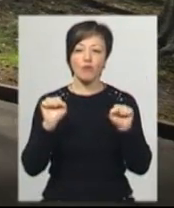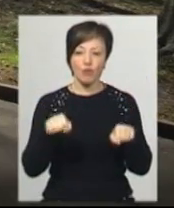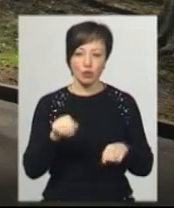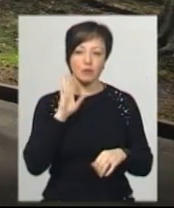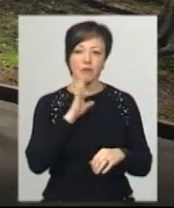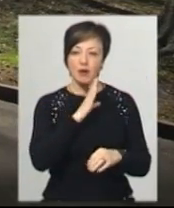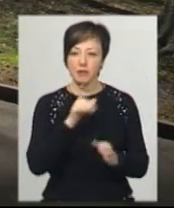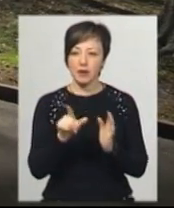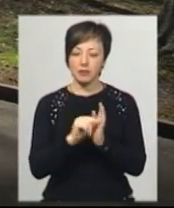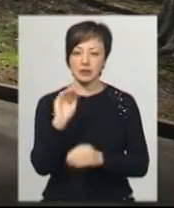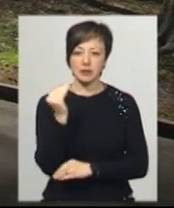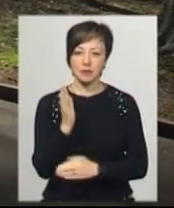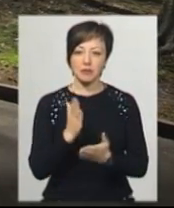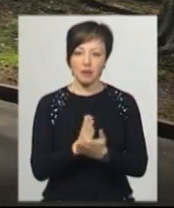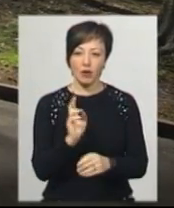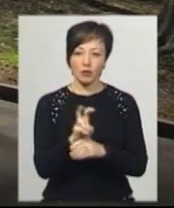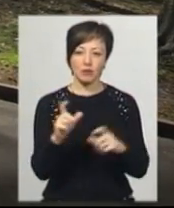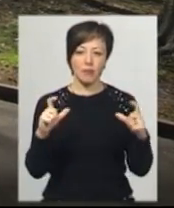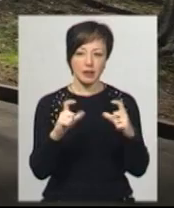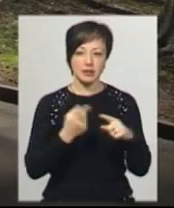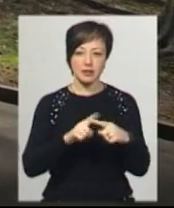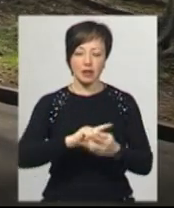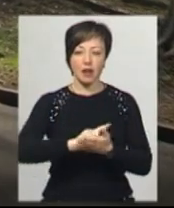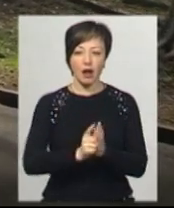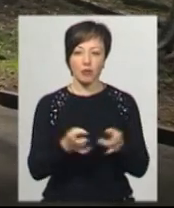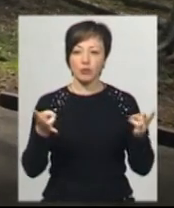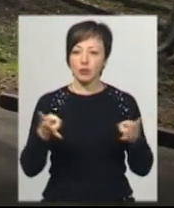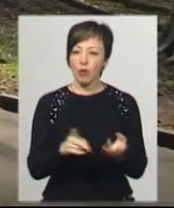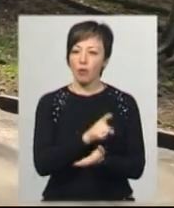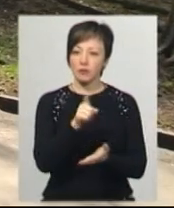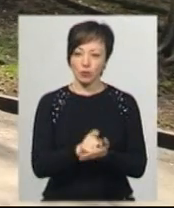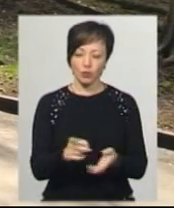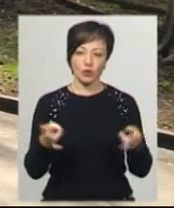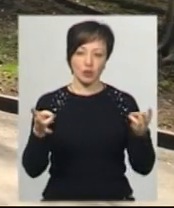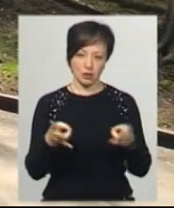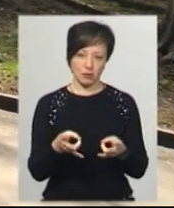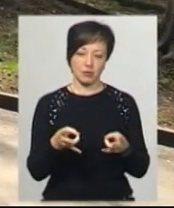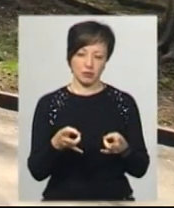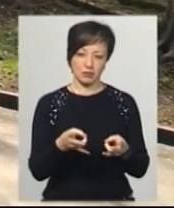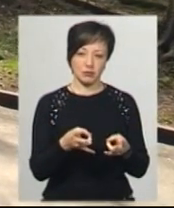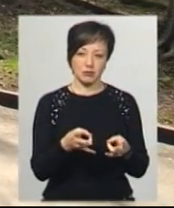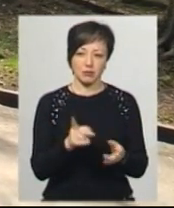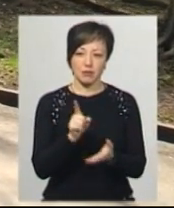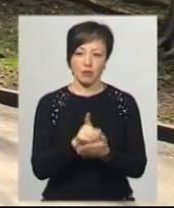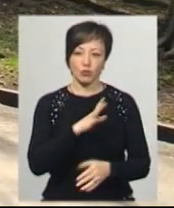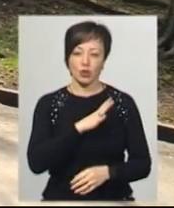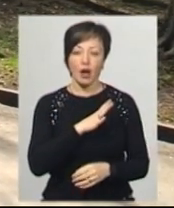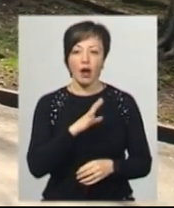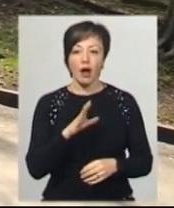прогулятися, так само ми маємо право ходити в магазин, тому що це є нагальні потреби, які обов'язково треба, це має бути.